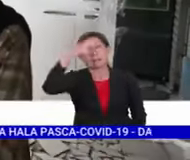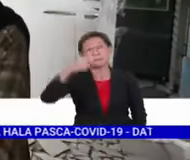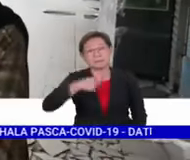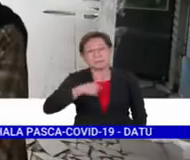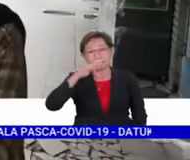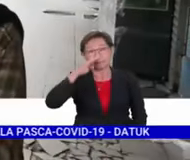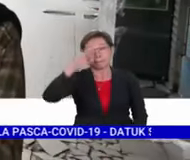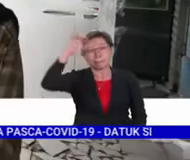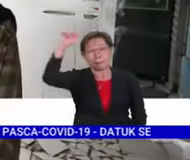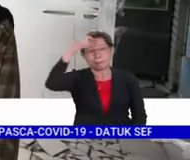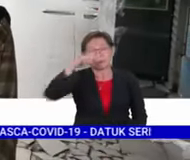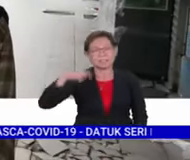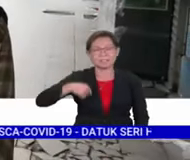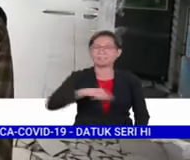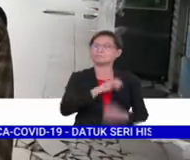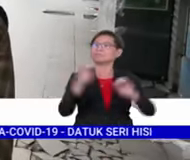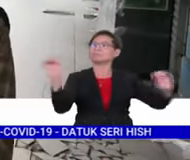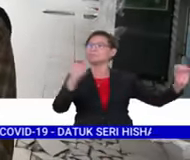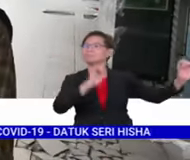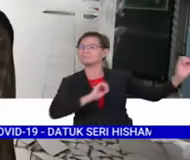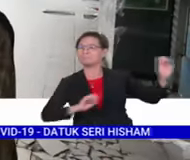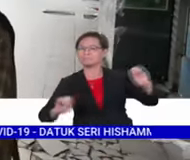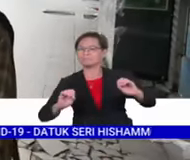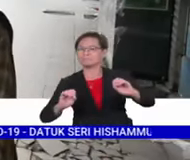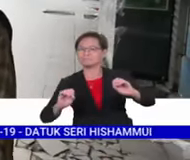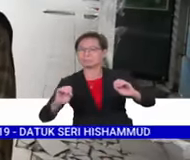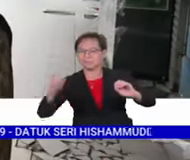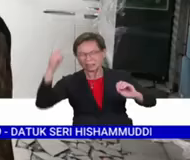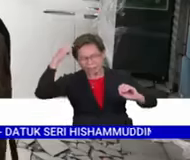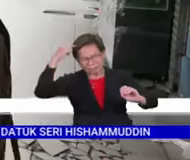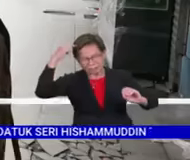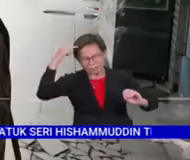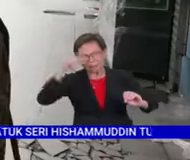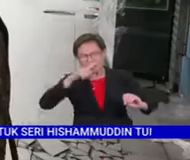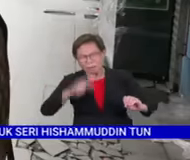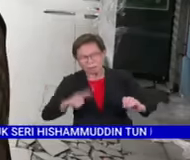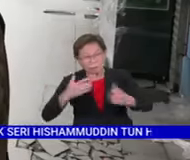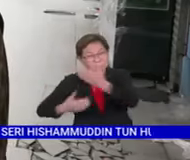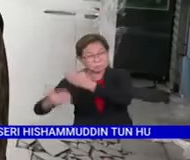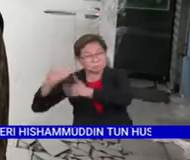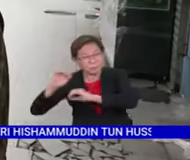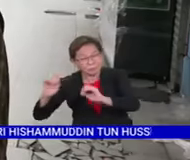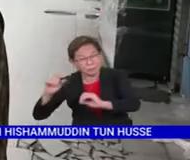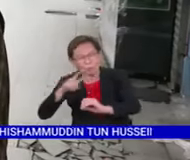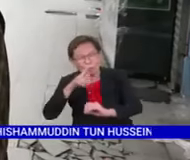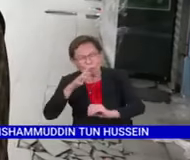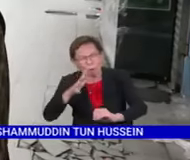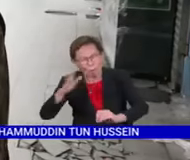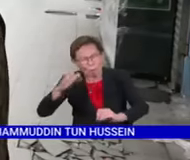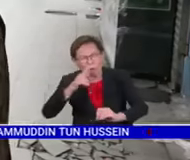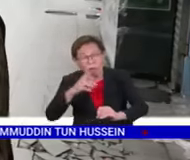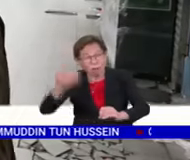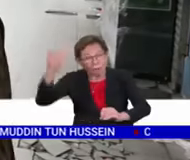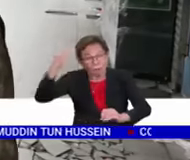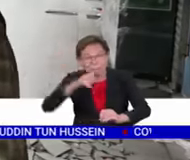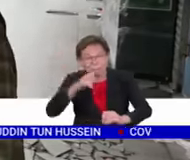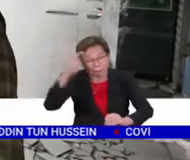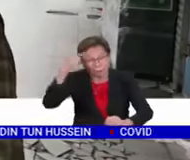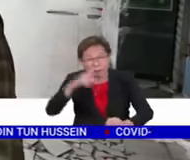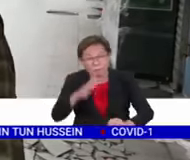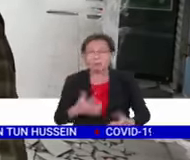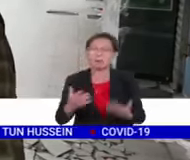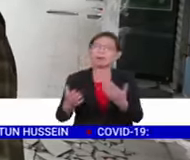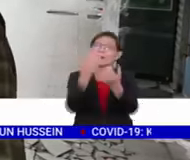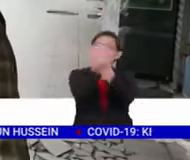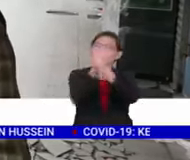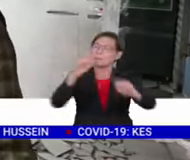kita bebas daripada pemikiran yang kolot. Lepas tu kita bebas untuk bergerak